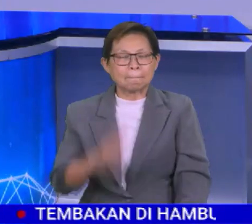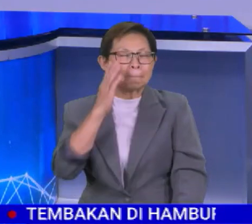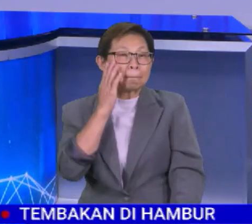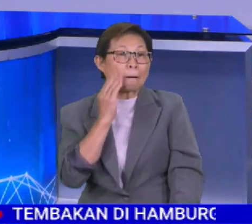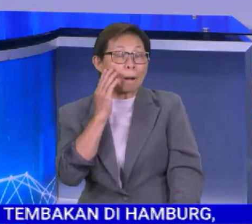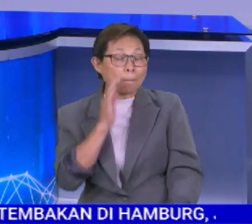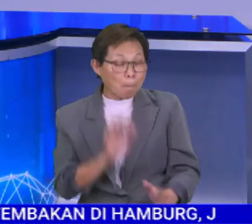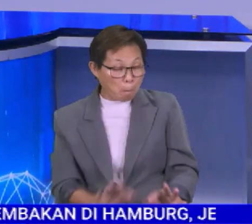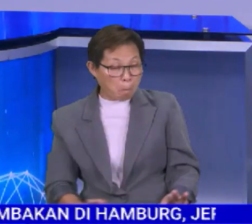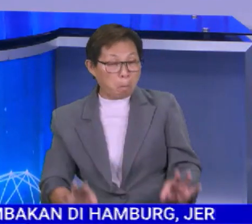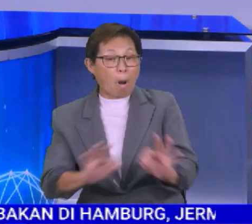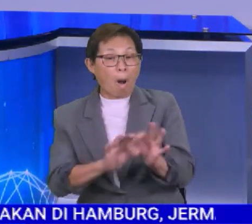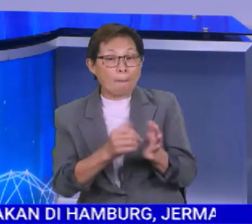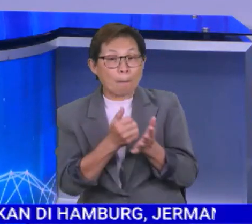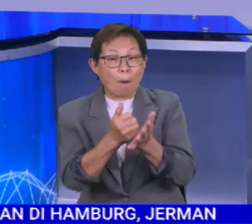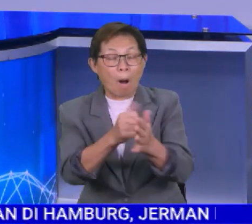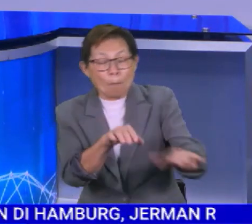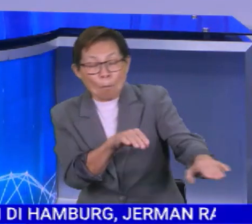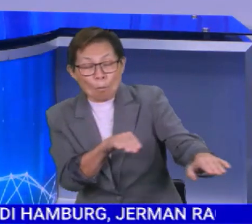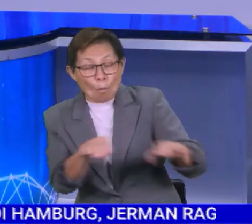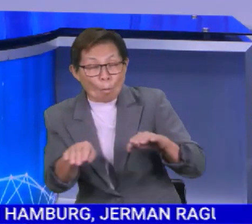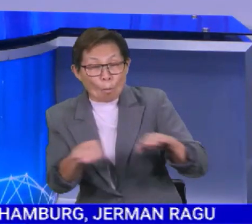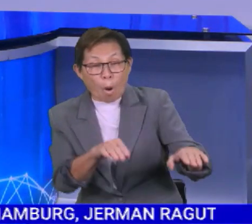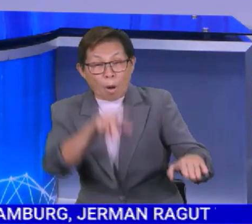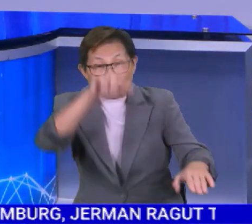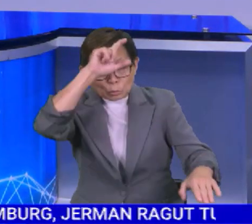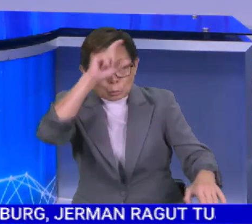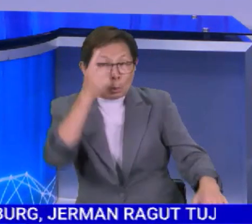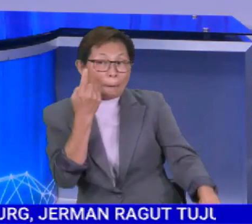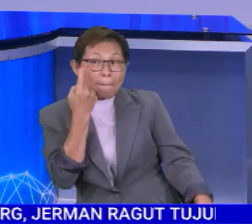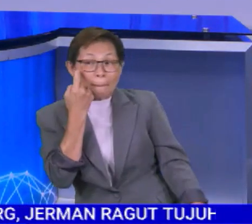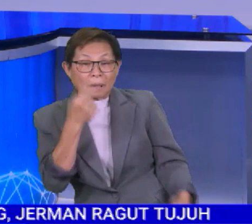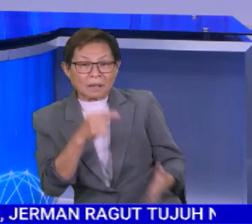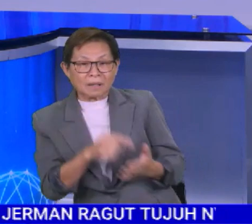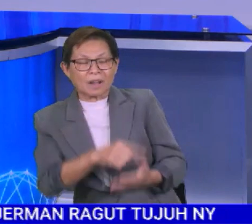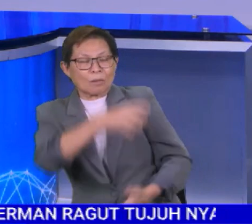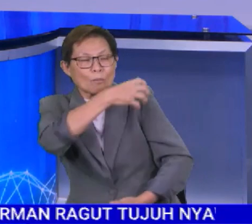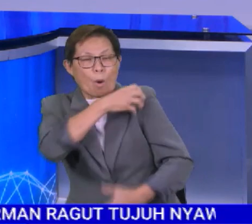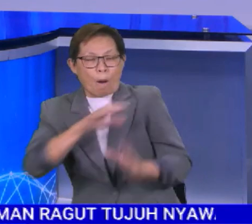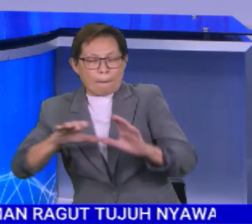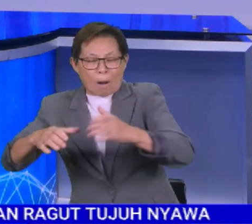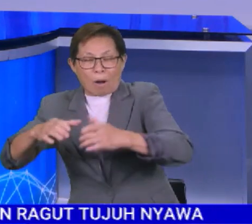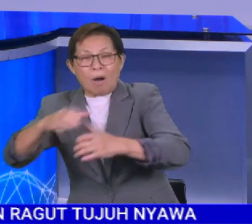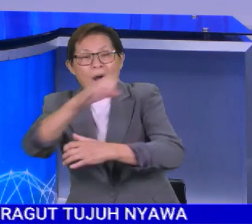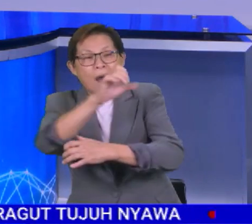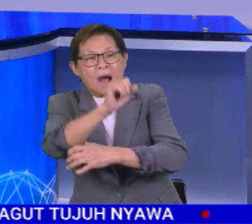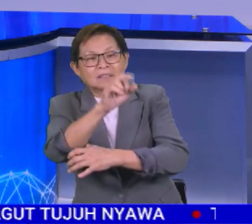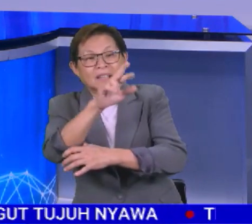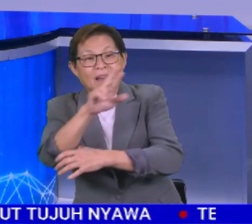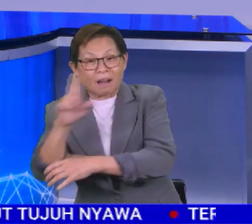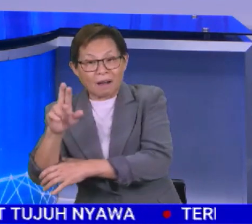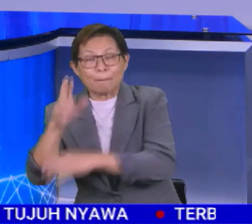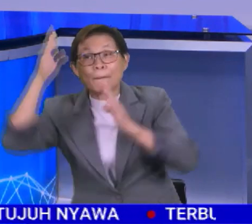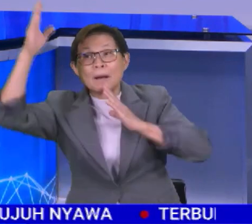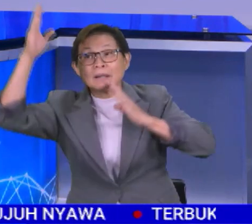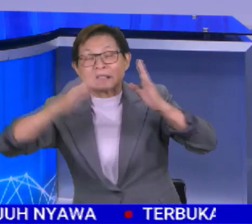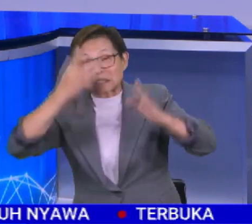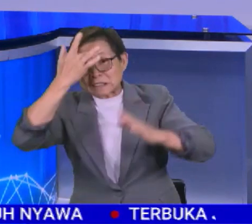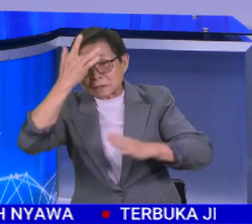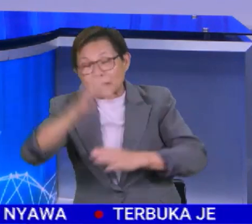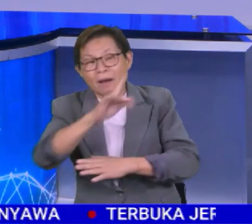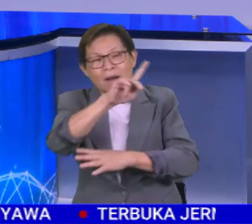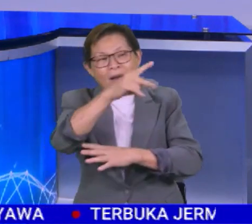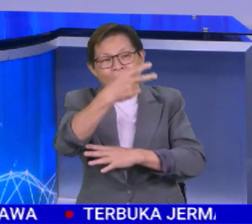Pengalaman berharga dalam misi bantuan gempa bumi di Turkiye baru-baru ini. Komander Pasukan Mencari dan Menyelamat Khas Malaysia Smart